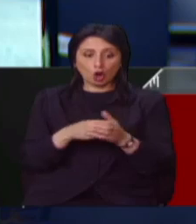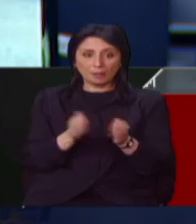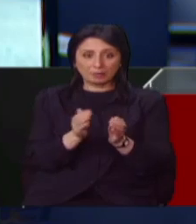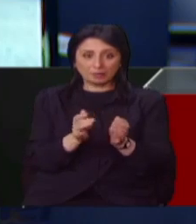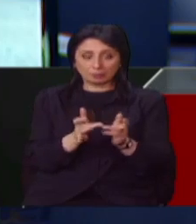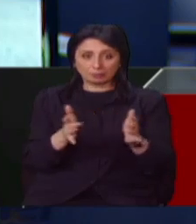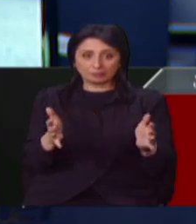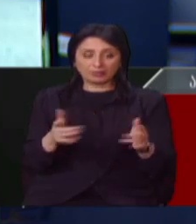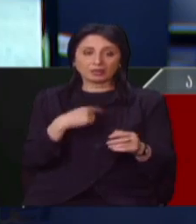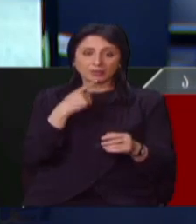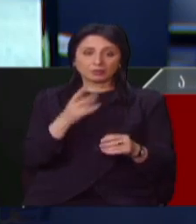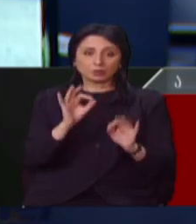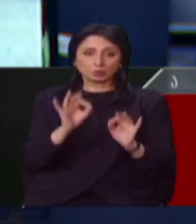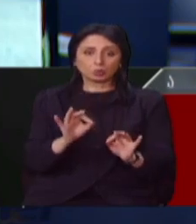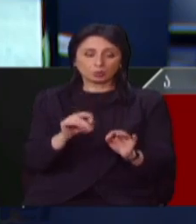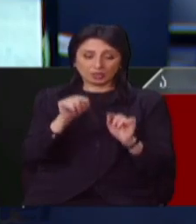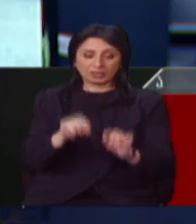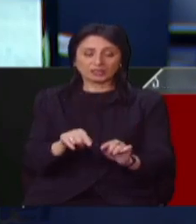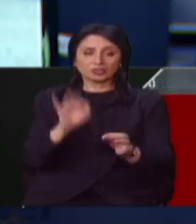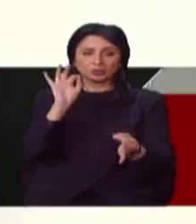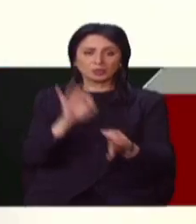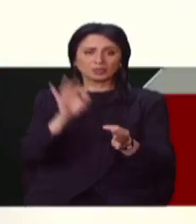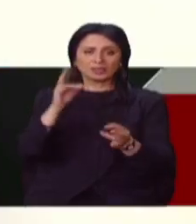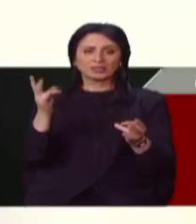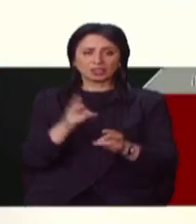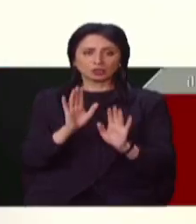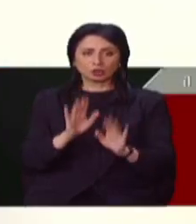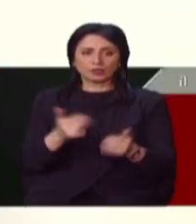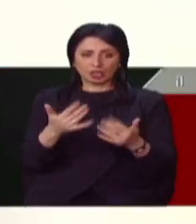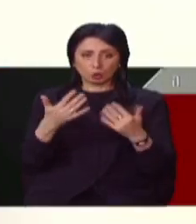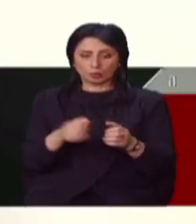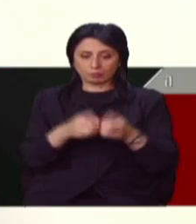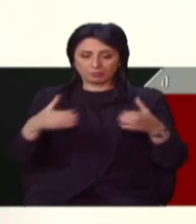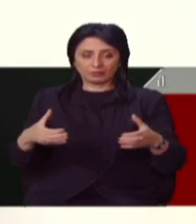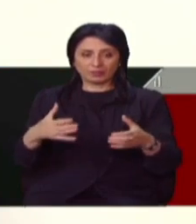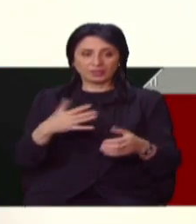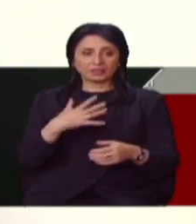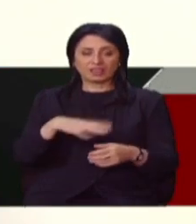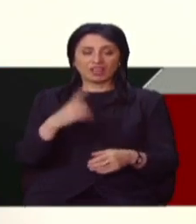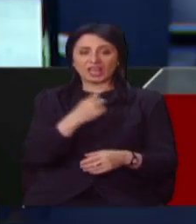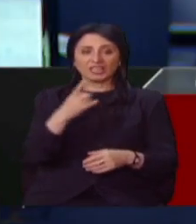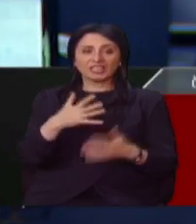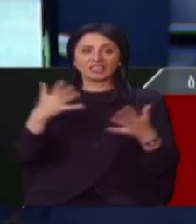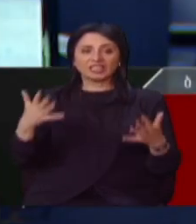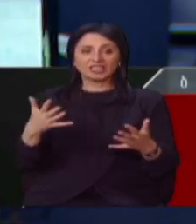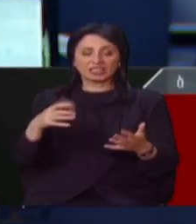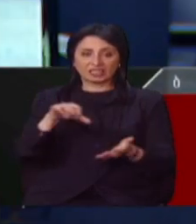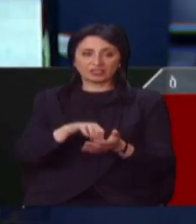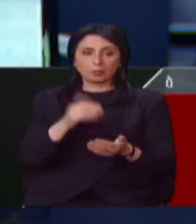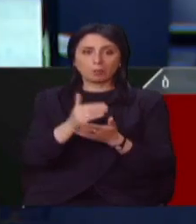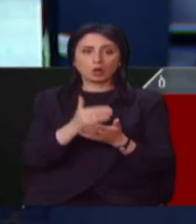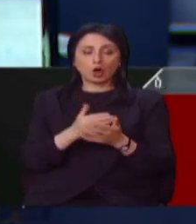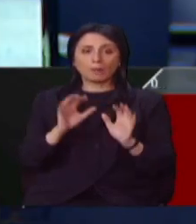კომპანიებისთვის, ჩვენ რა თქმა უნდა, ზუსტად აღმოჩნდით იქ, სადაც საჭირო იყო და დღეს უკვევაც საქართველოს ერთ-ერთი ყველაზე დიდი მოთამაშე